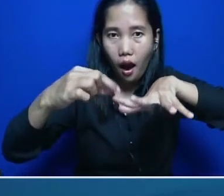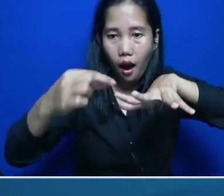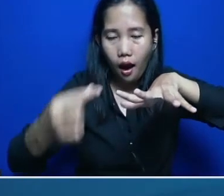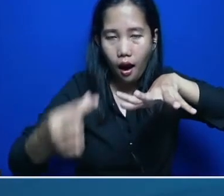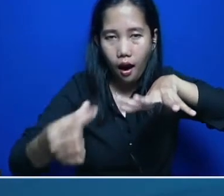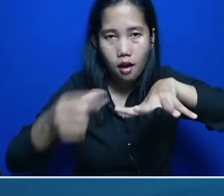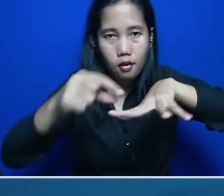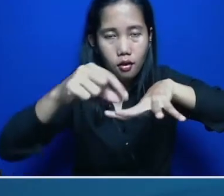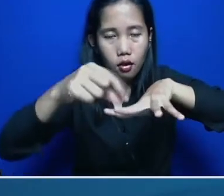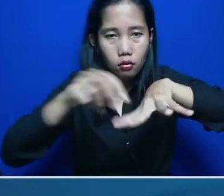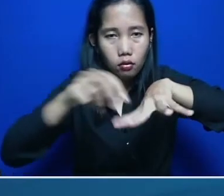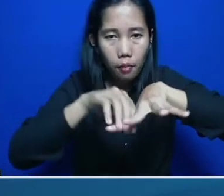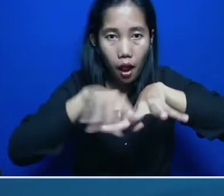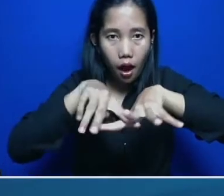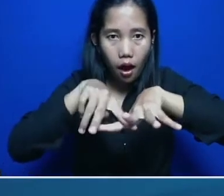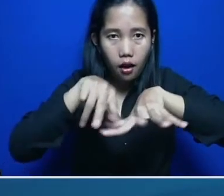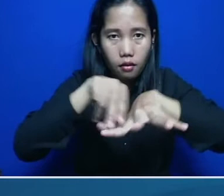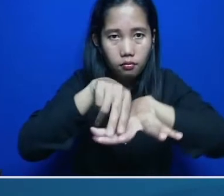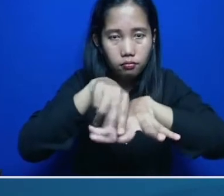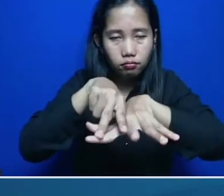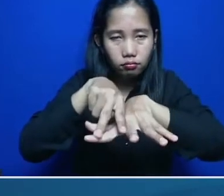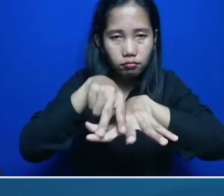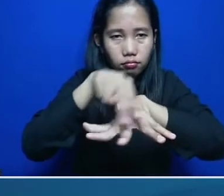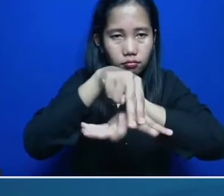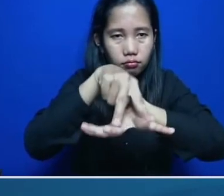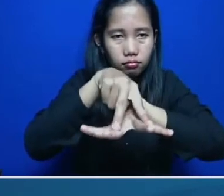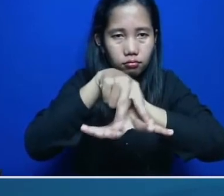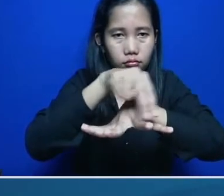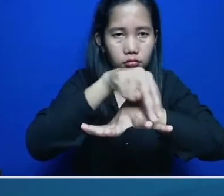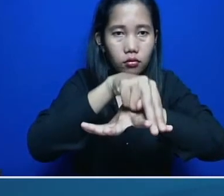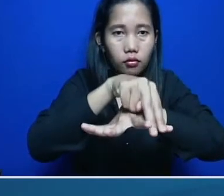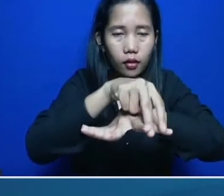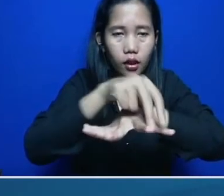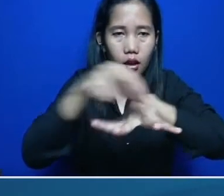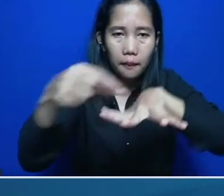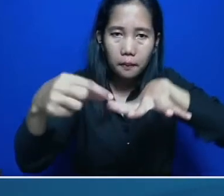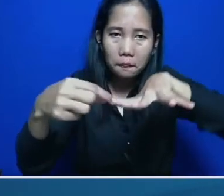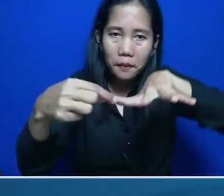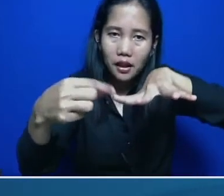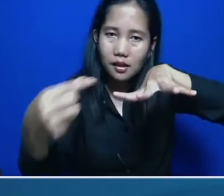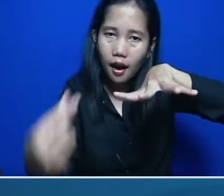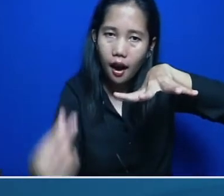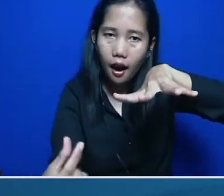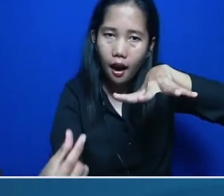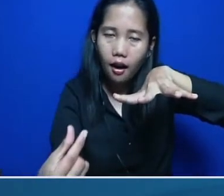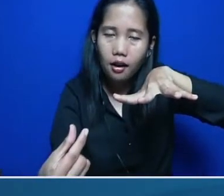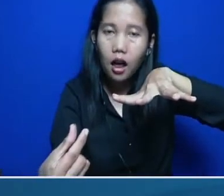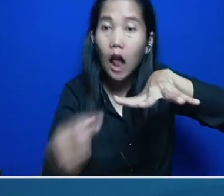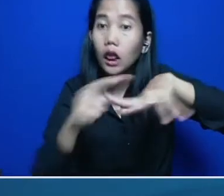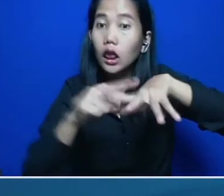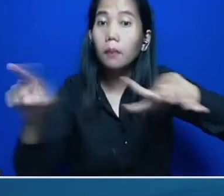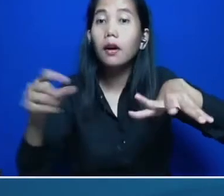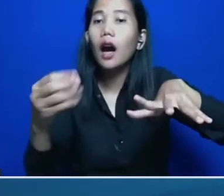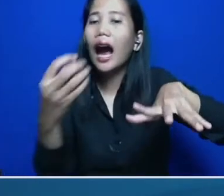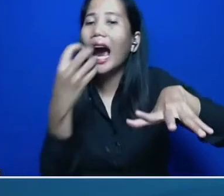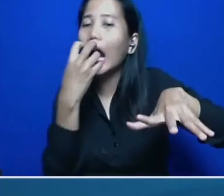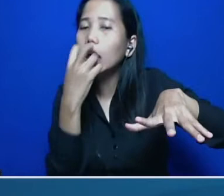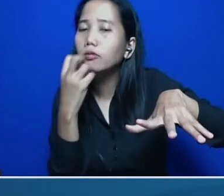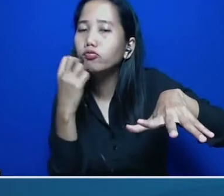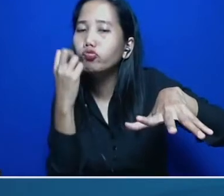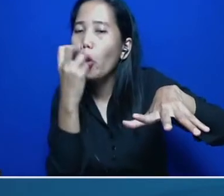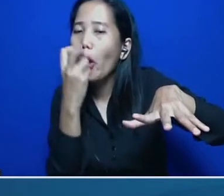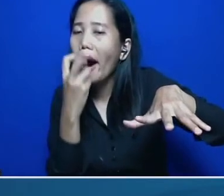syaratnya dia harus Jigoku yang belah berkuku belah dan yang kedua mamafia